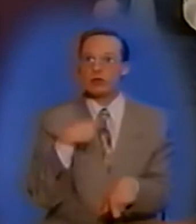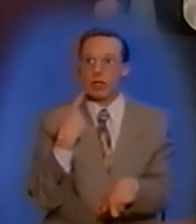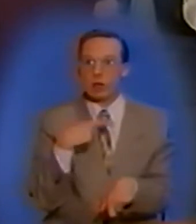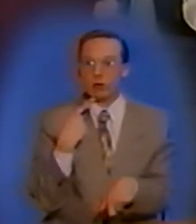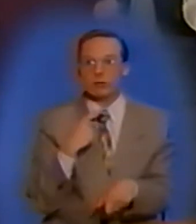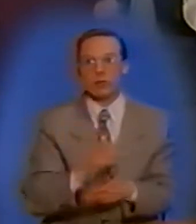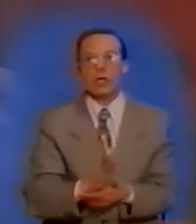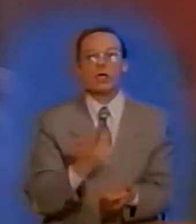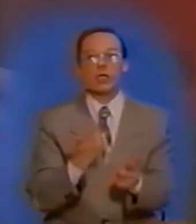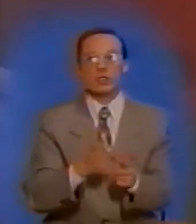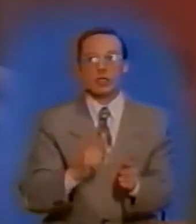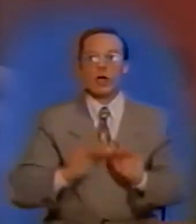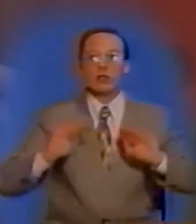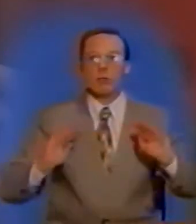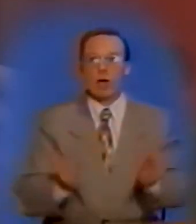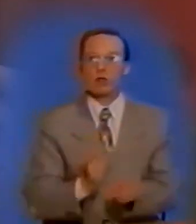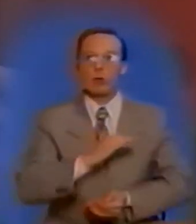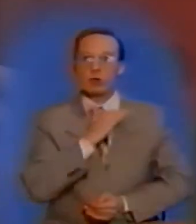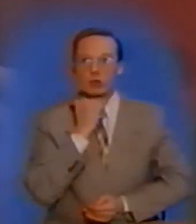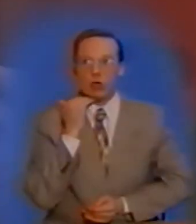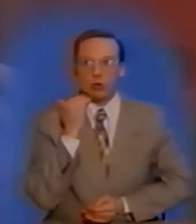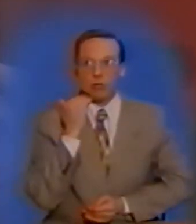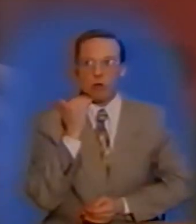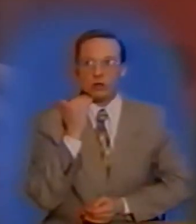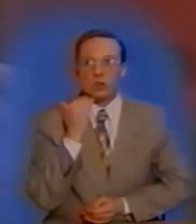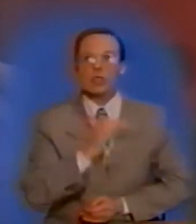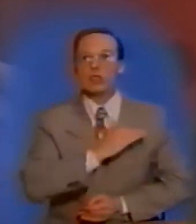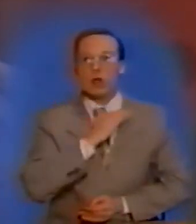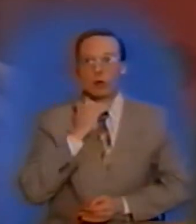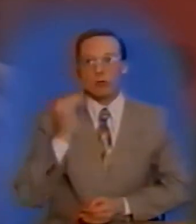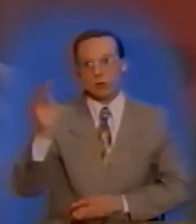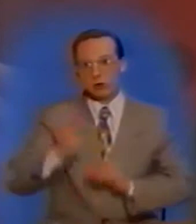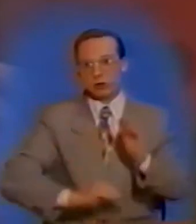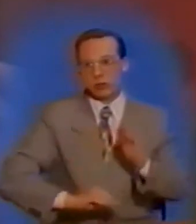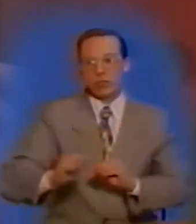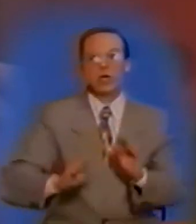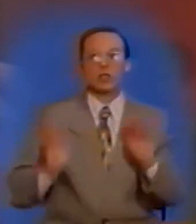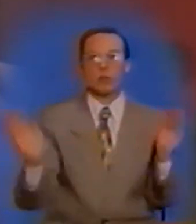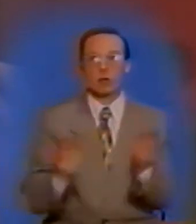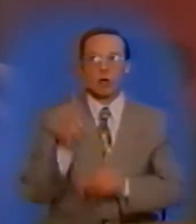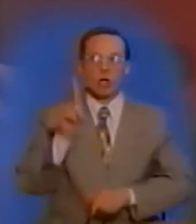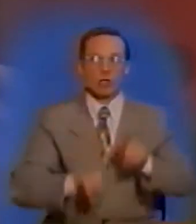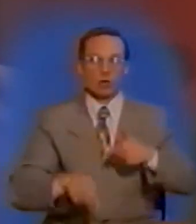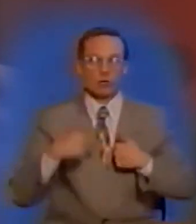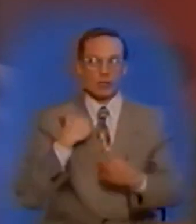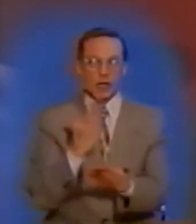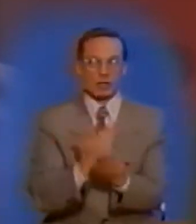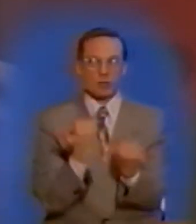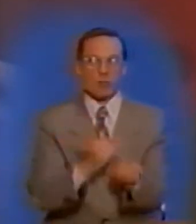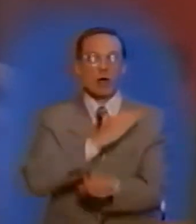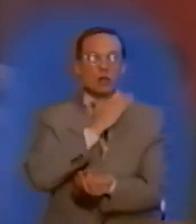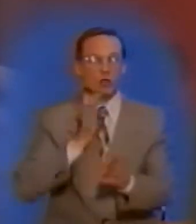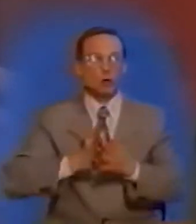tada mažumos daugumos, ar ne? Daugumos susideda iš mažumų. Jeigu mes esam dabar, sakykime,